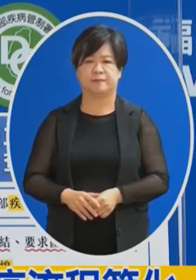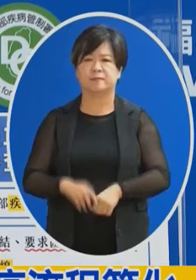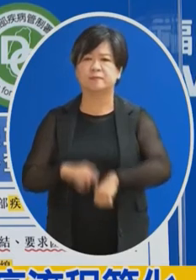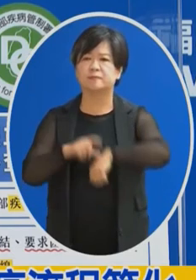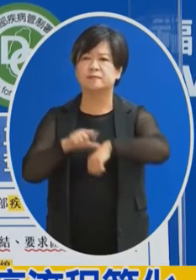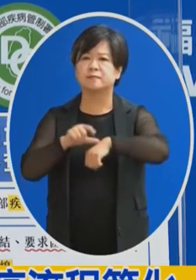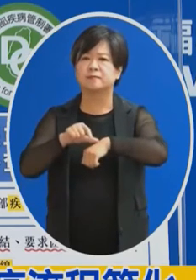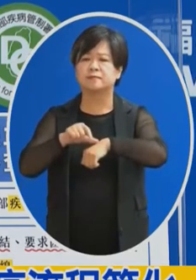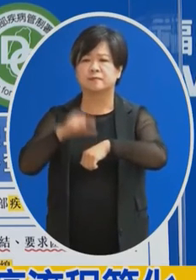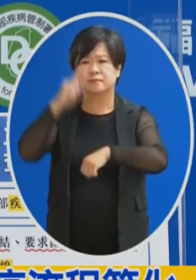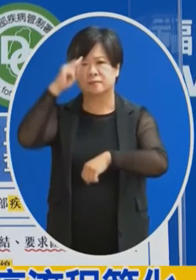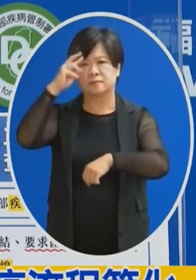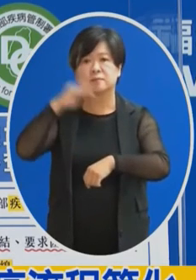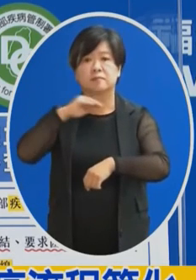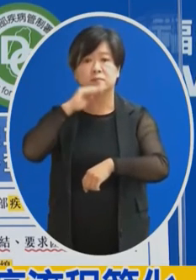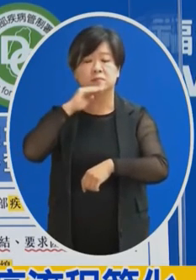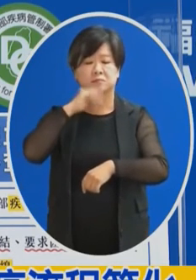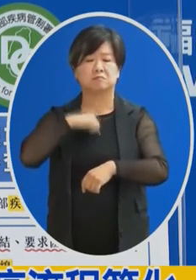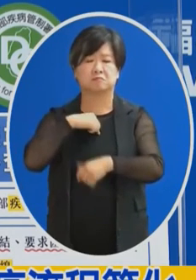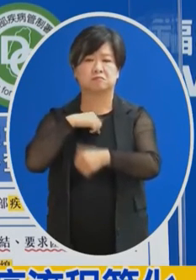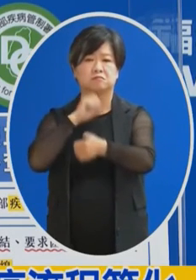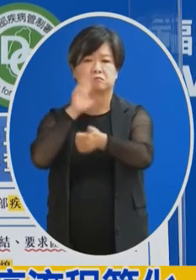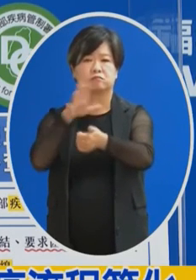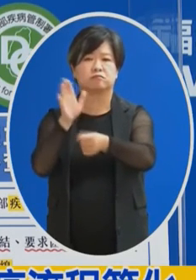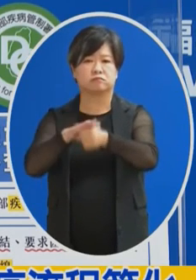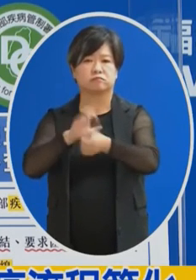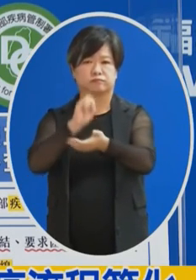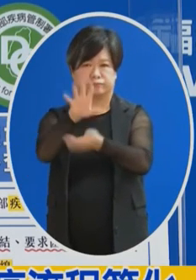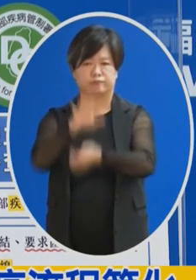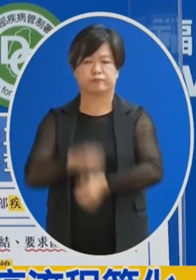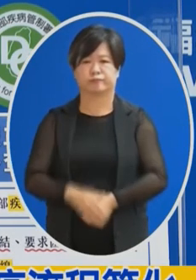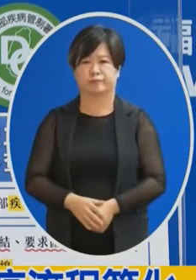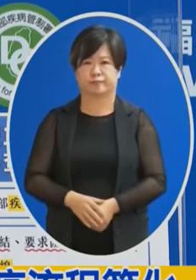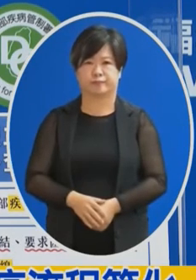那个时间的部分，我们等一下确认一下，再跟大家说明一下，好不好？好。